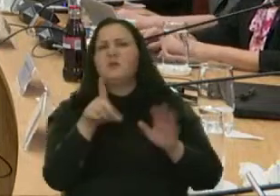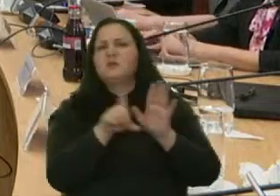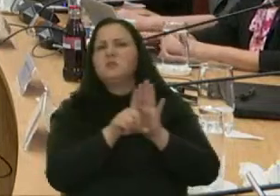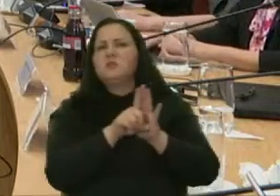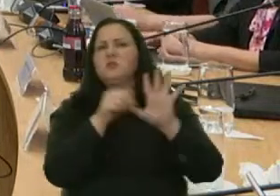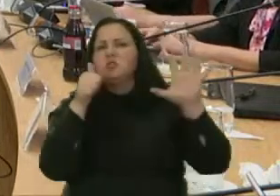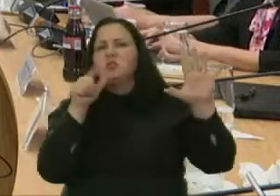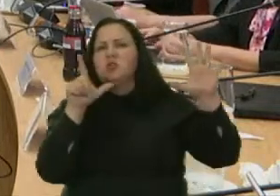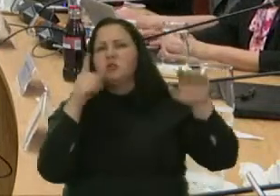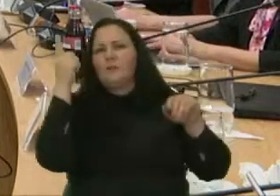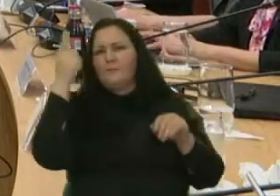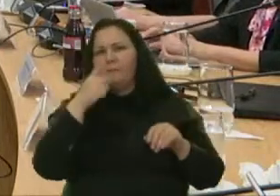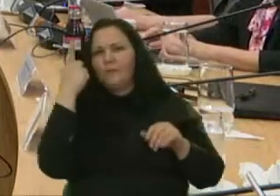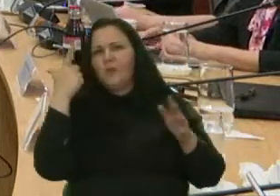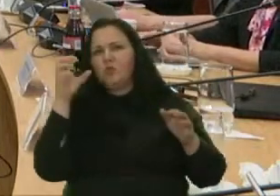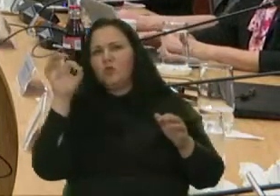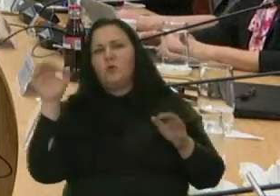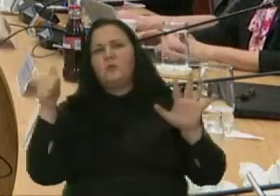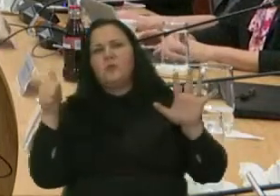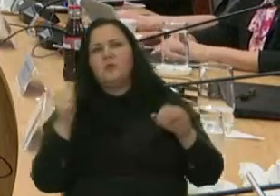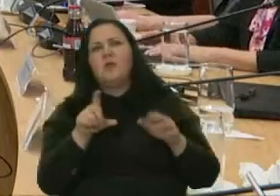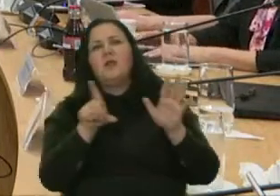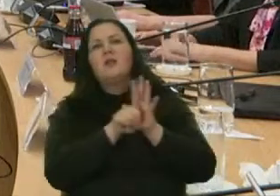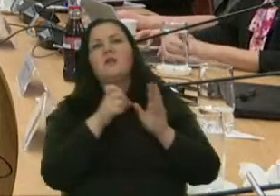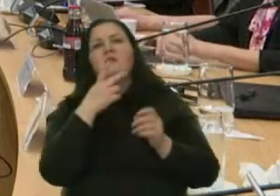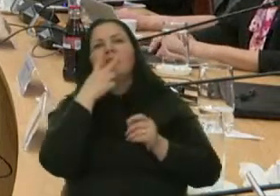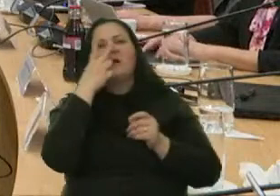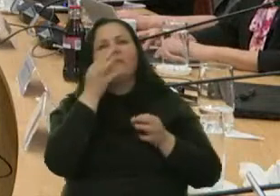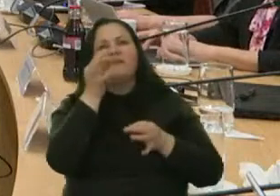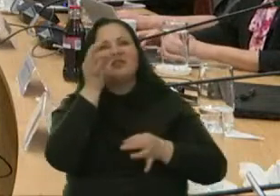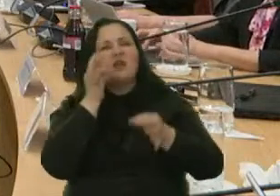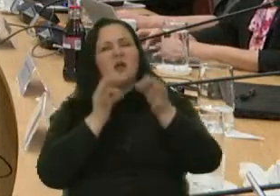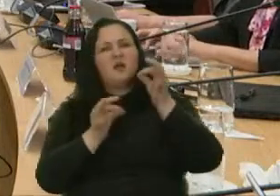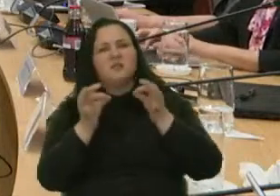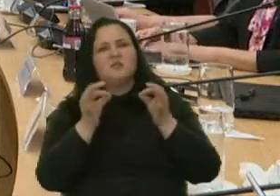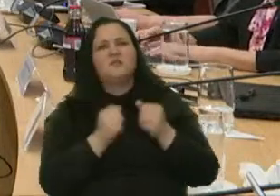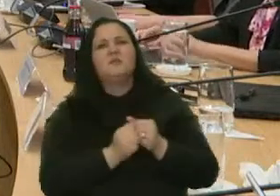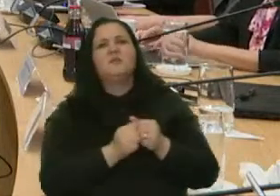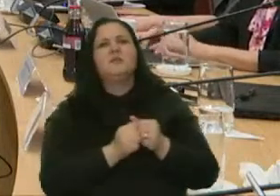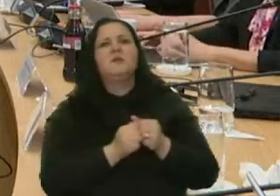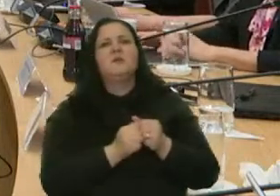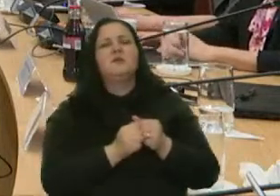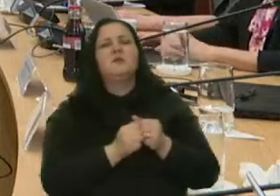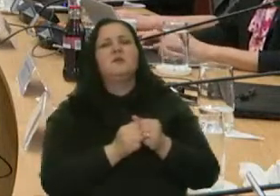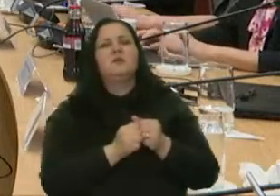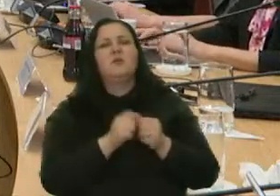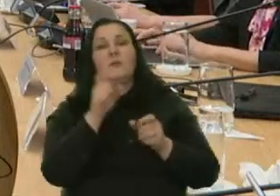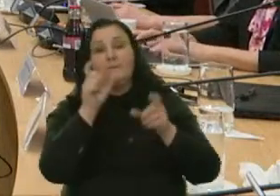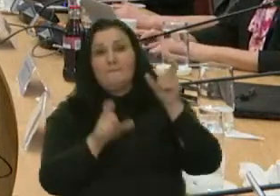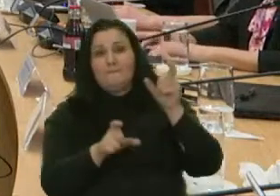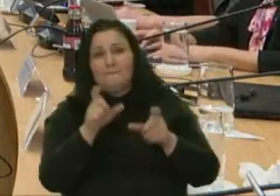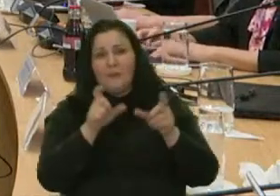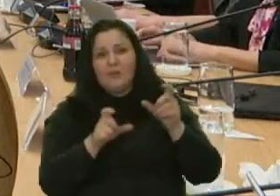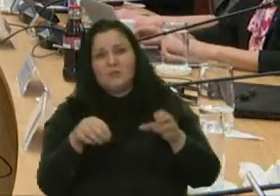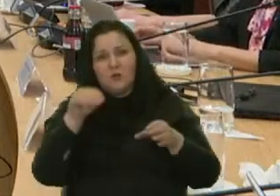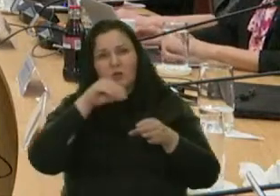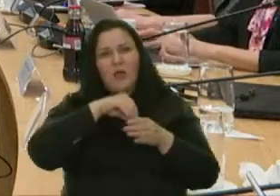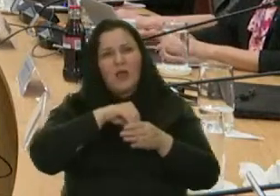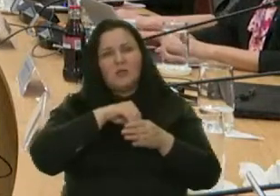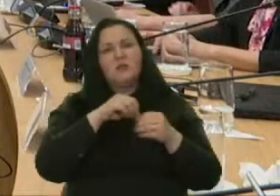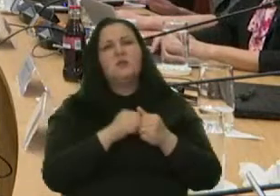67 pe26 legea care prevede transferul personalului încadrat